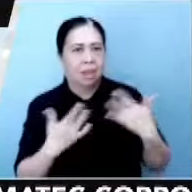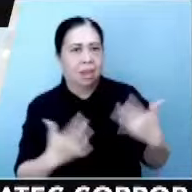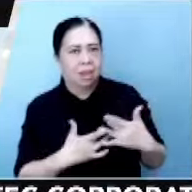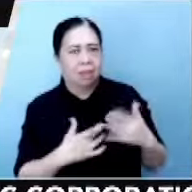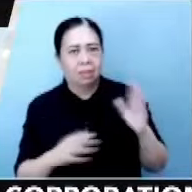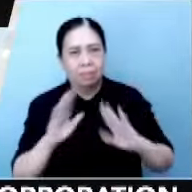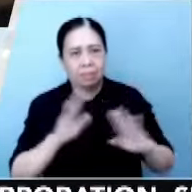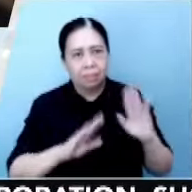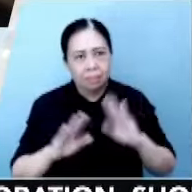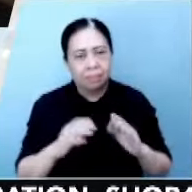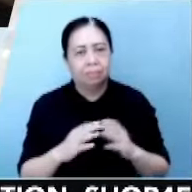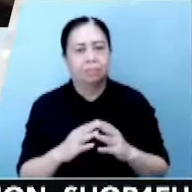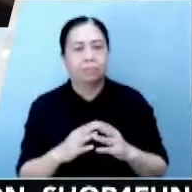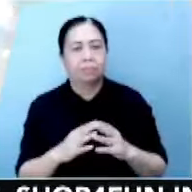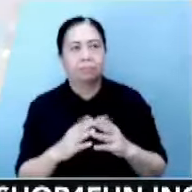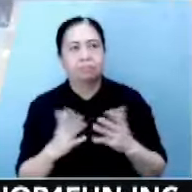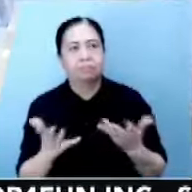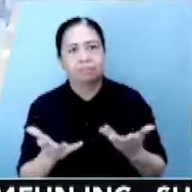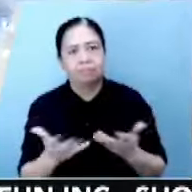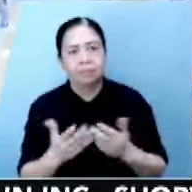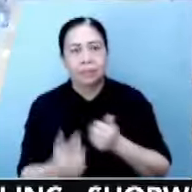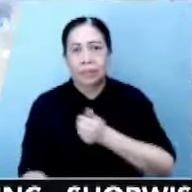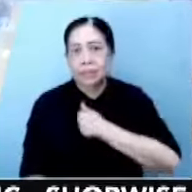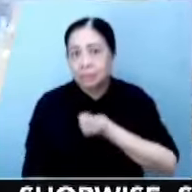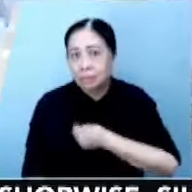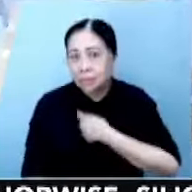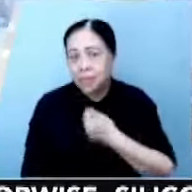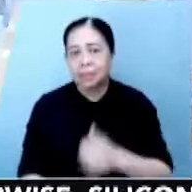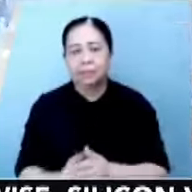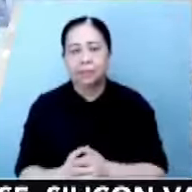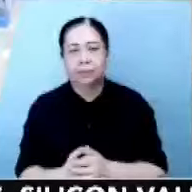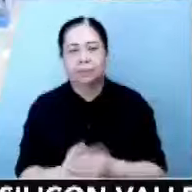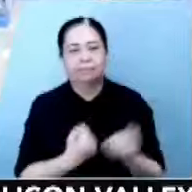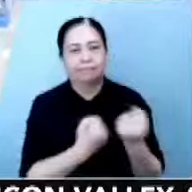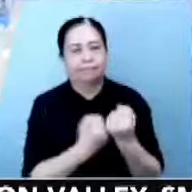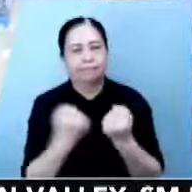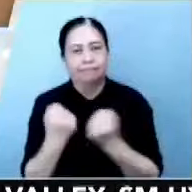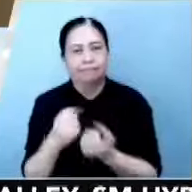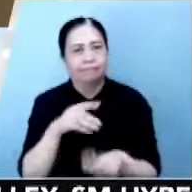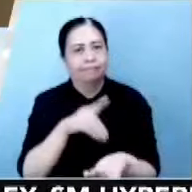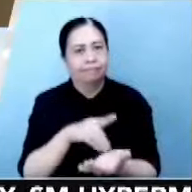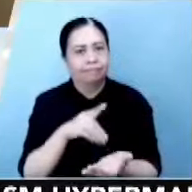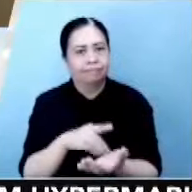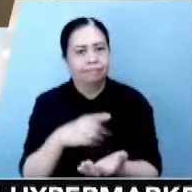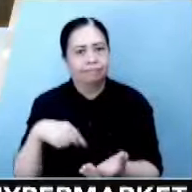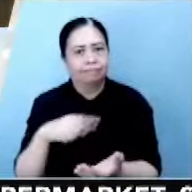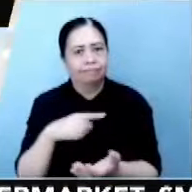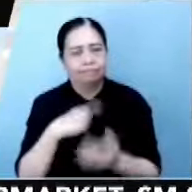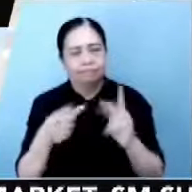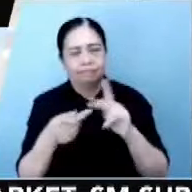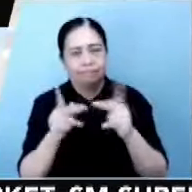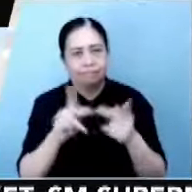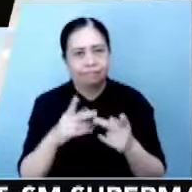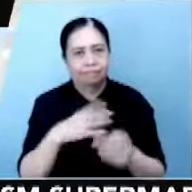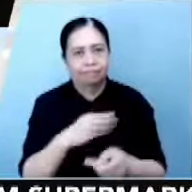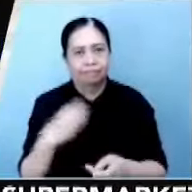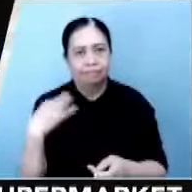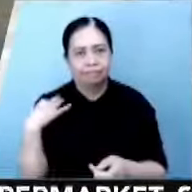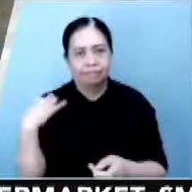mga asthma. Sa pagtutulungan ng mga doktor at ating mga partner at volunteer,